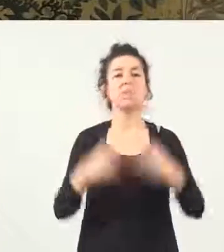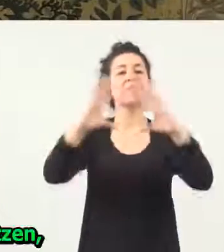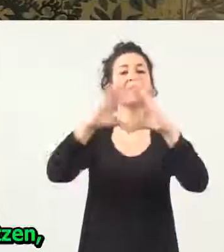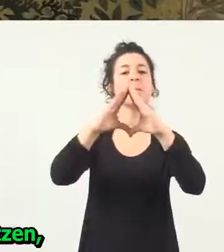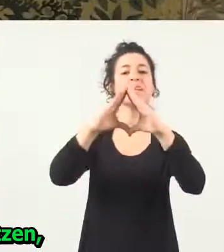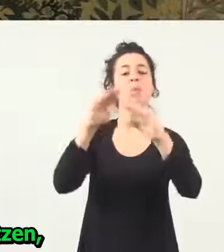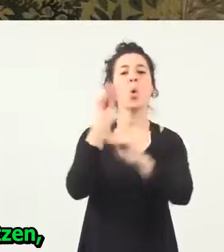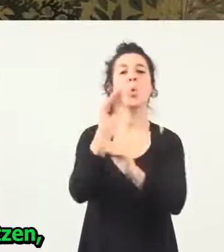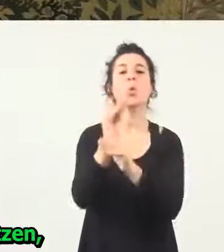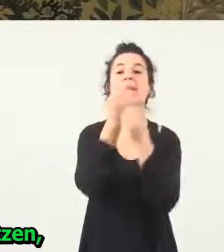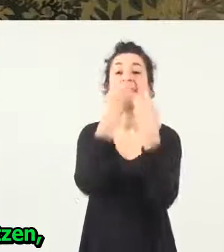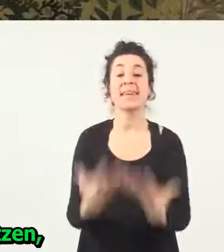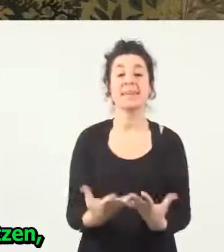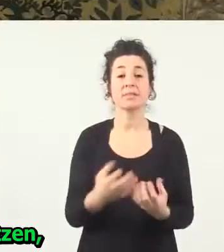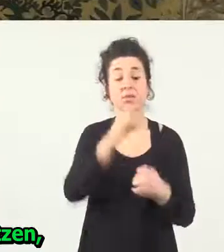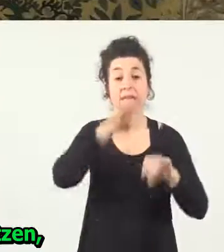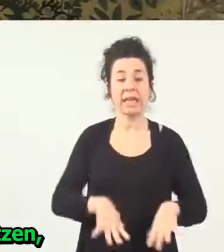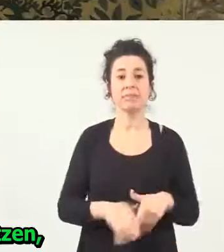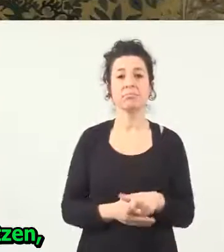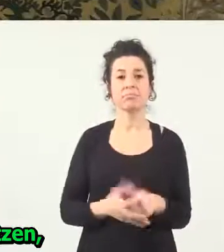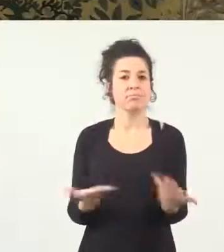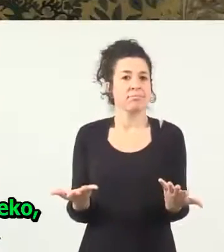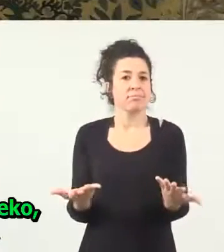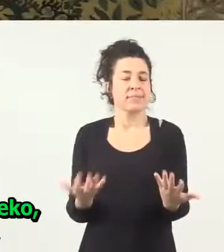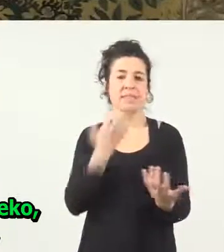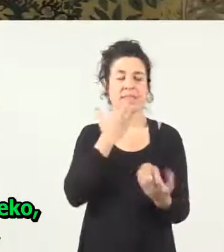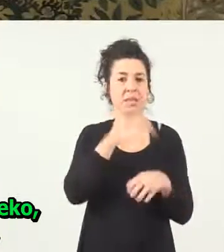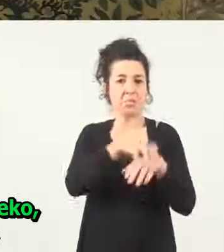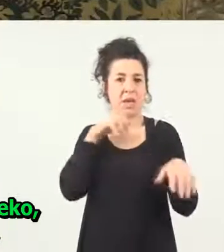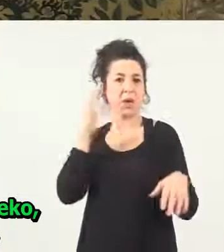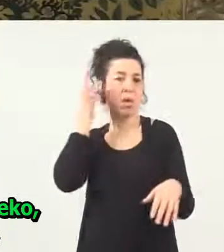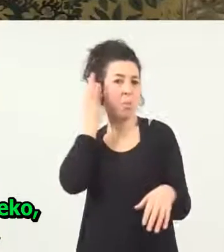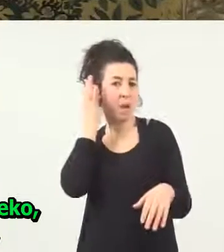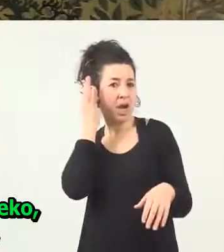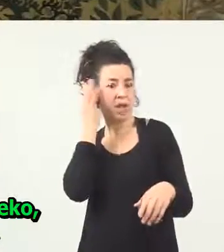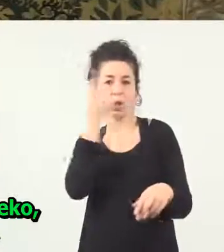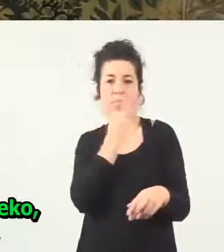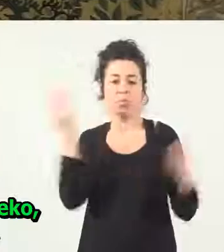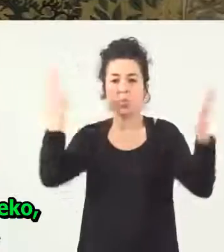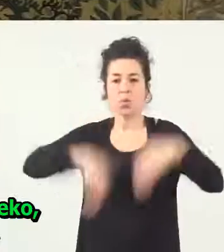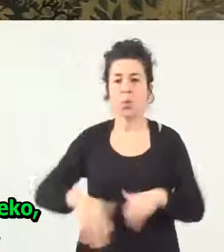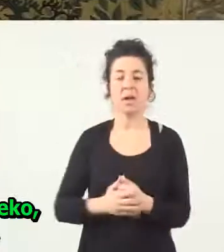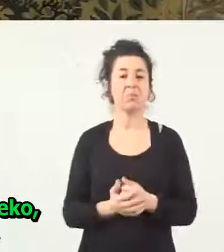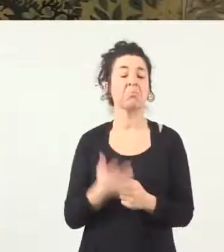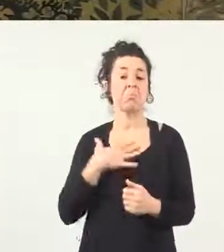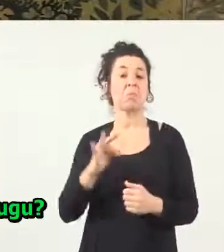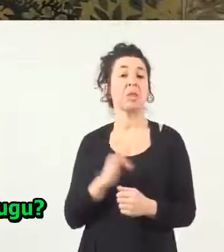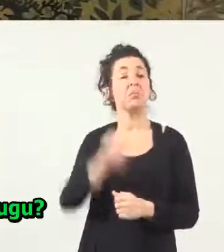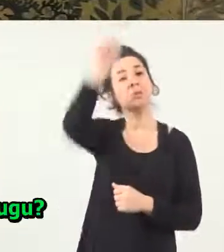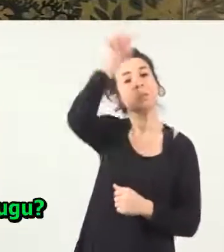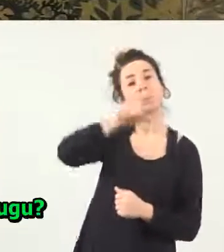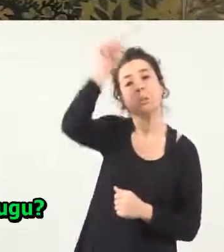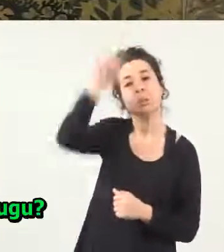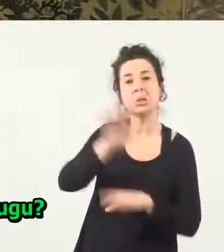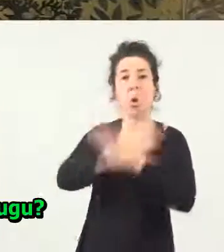du. Ez bagara komprometitzen, edo emakume asko ez badira komprometitzen, emakume asko badaude presten txuteko, momentu batean parte hartzeko,